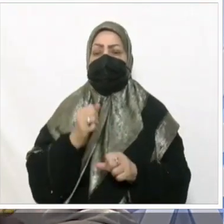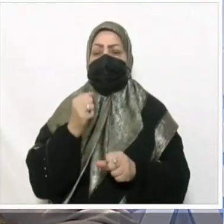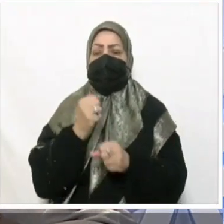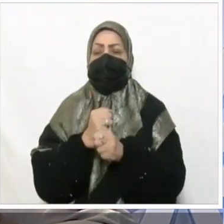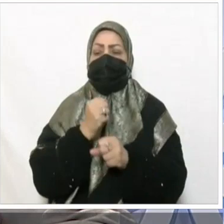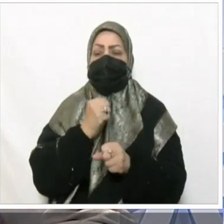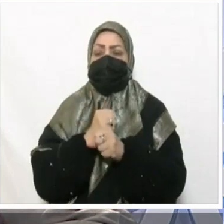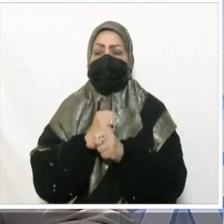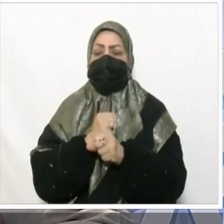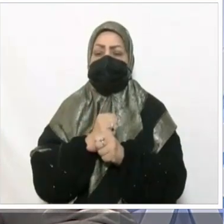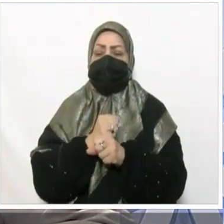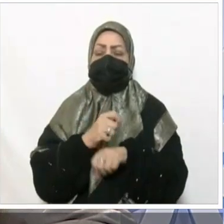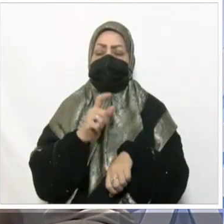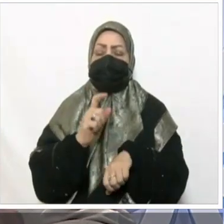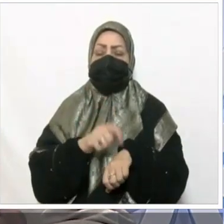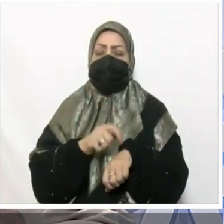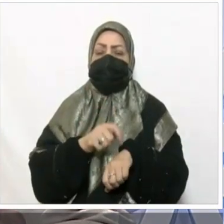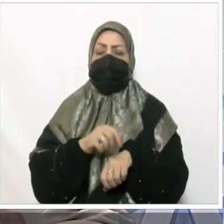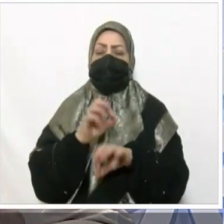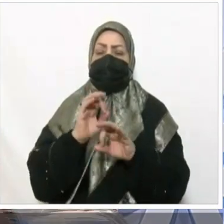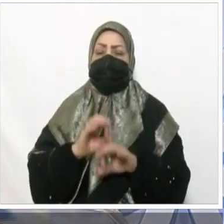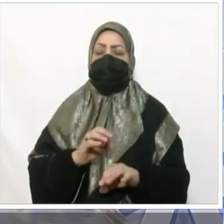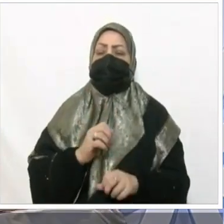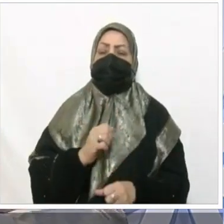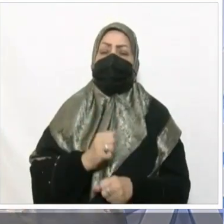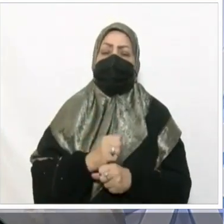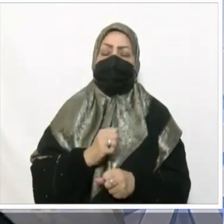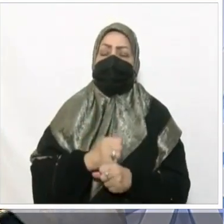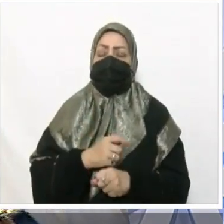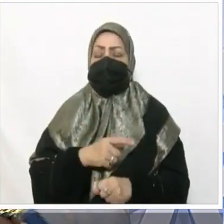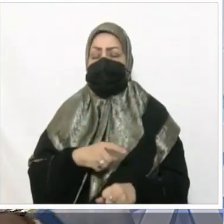تفضلي. امرأة حائض. نعم.